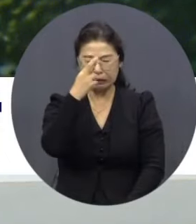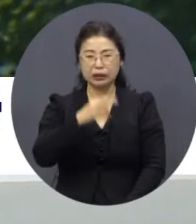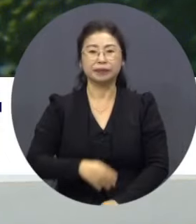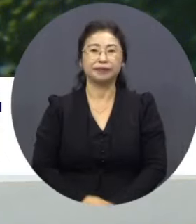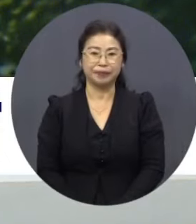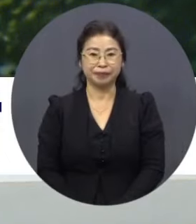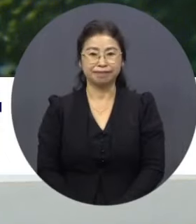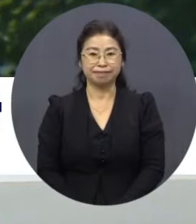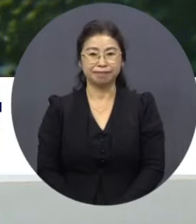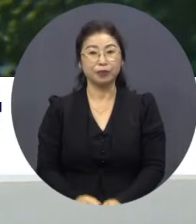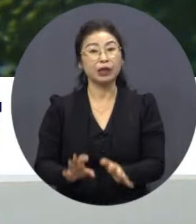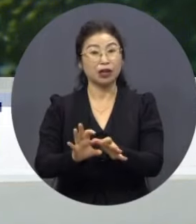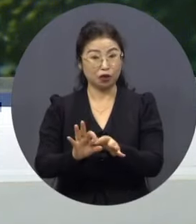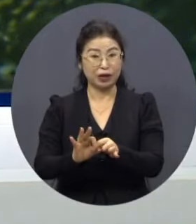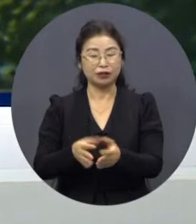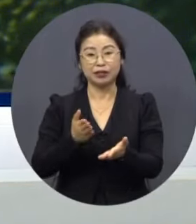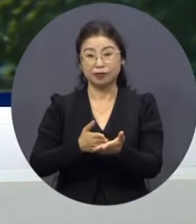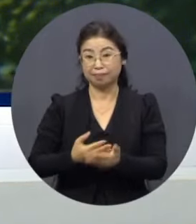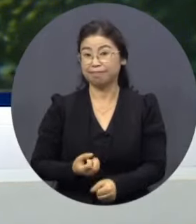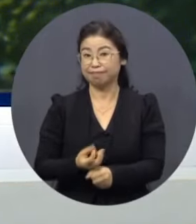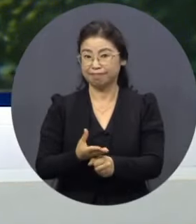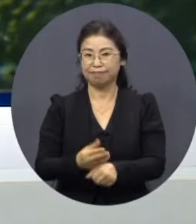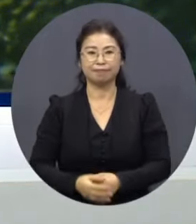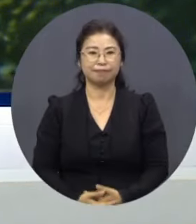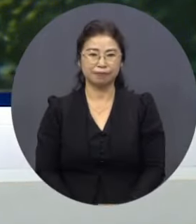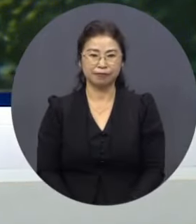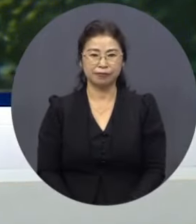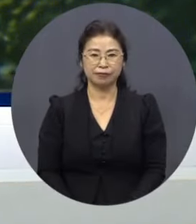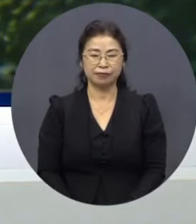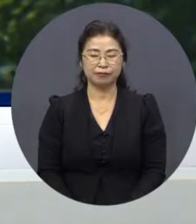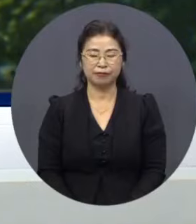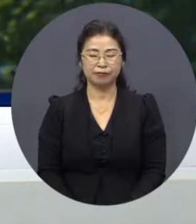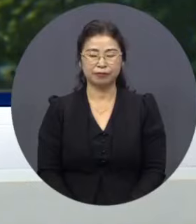찌푸렸습니다. 제보는 MBC 이따금 기자가 보도합니다.